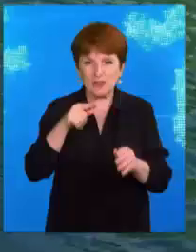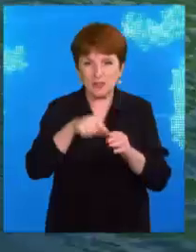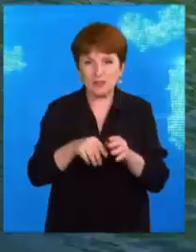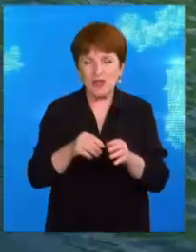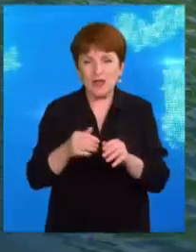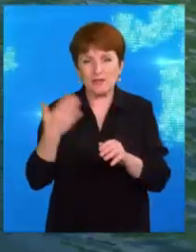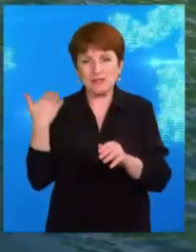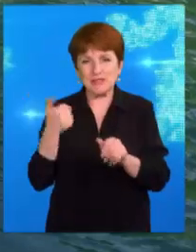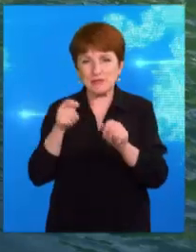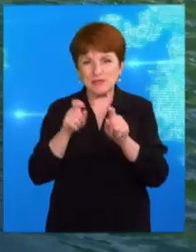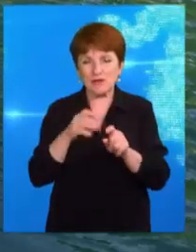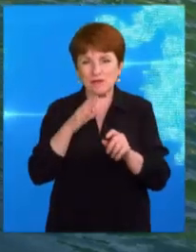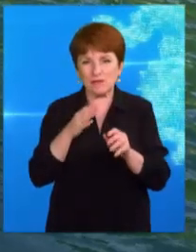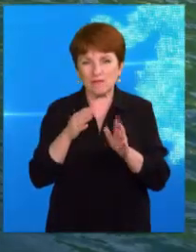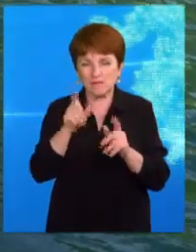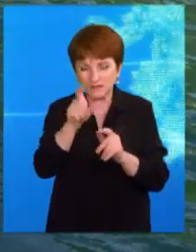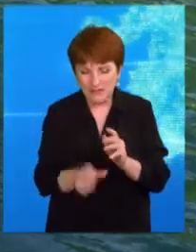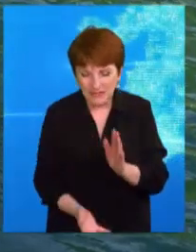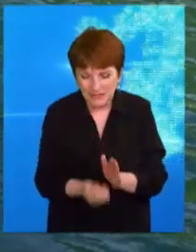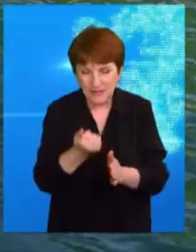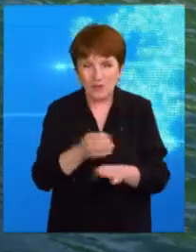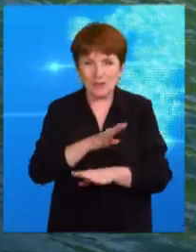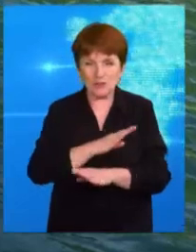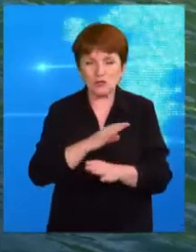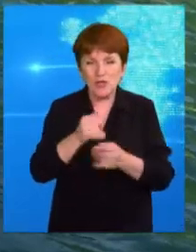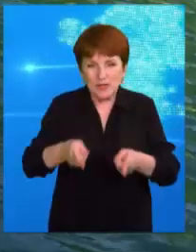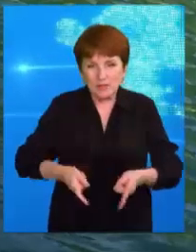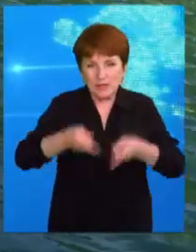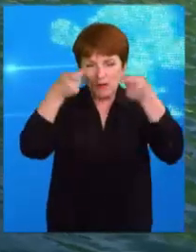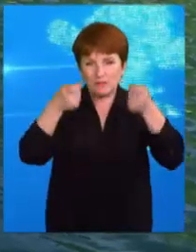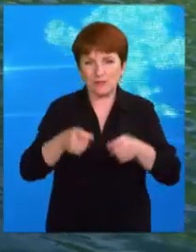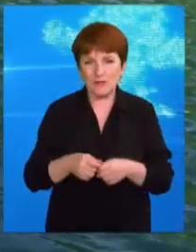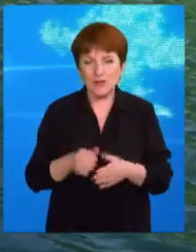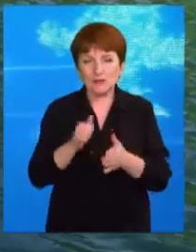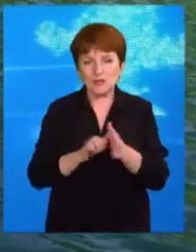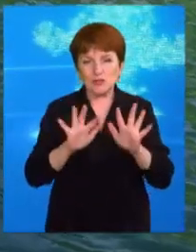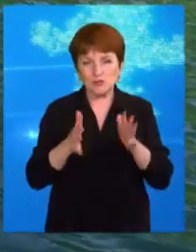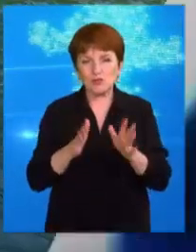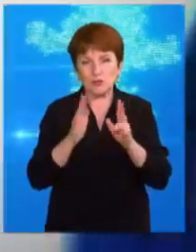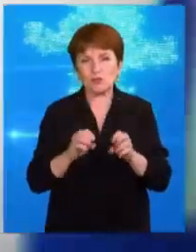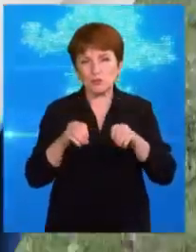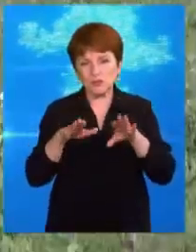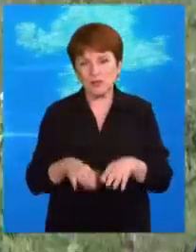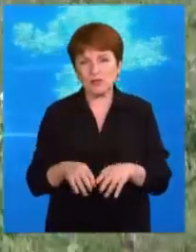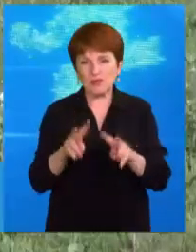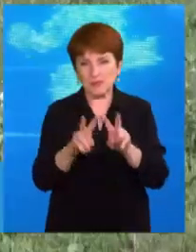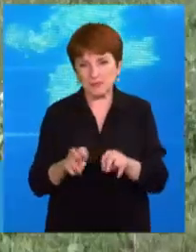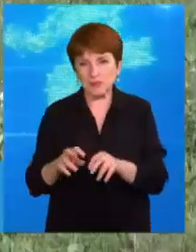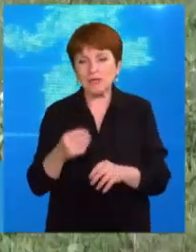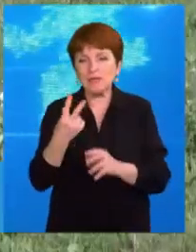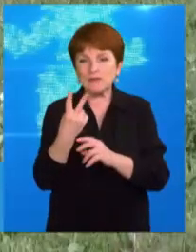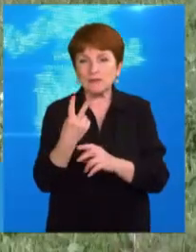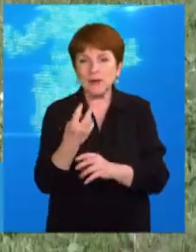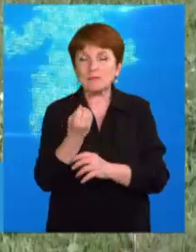заднем сиденье. Водолаз достал погибшую, обвязал веревкой и поднял на поверхность. Причины случившегося устанавливаются. Два